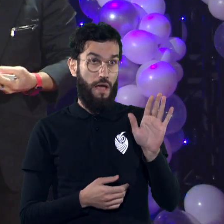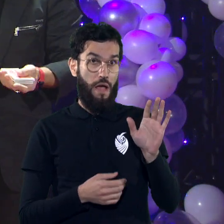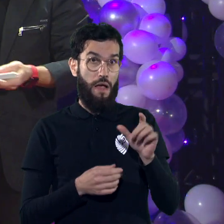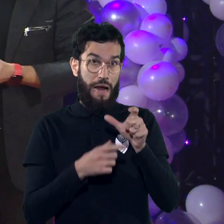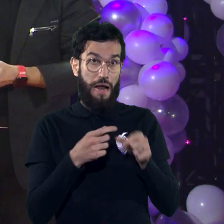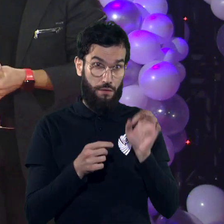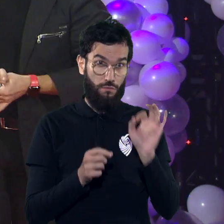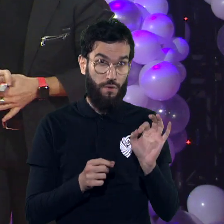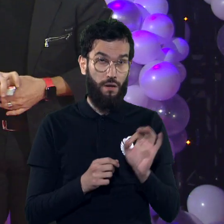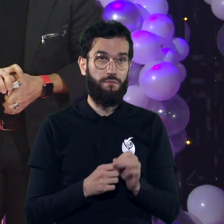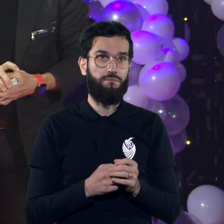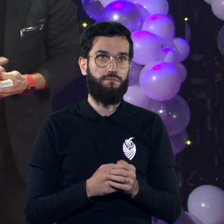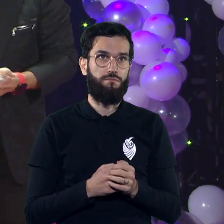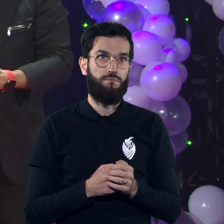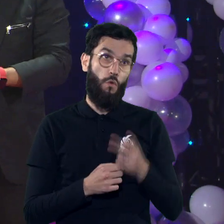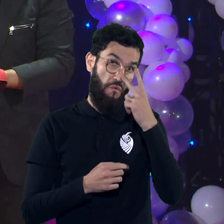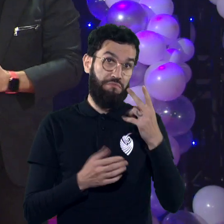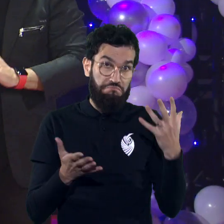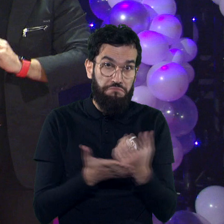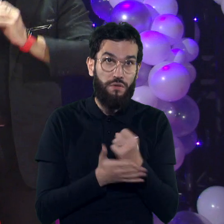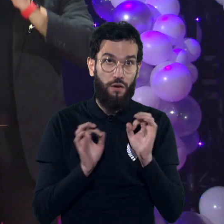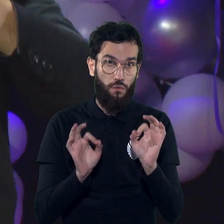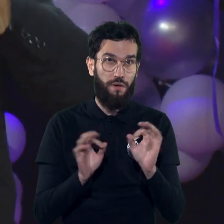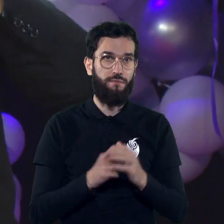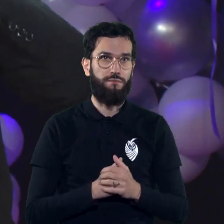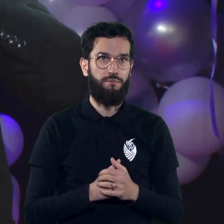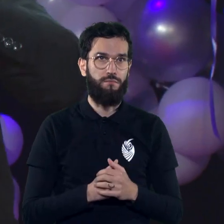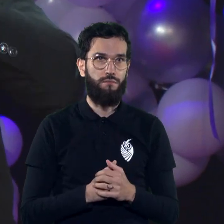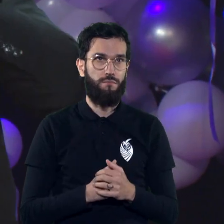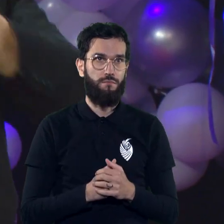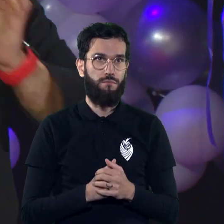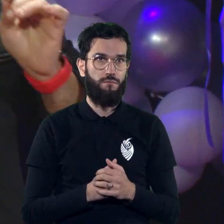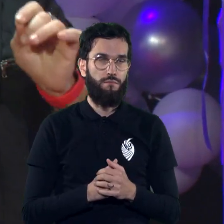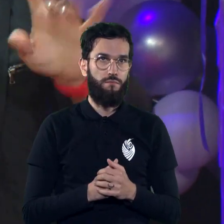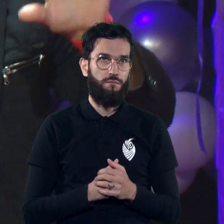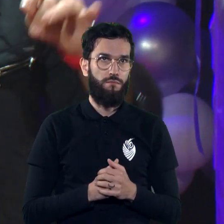Okay. Tak to som veľmi zvedavý. Potom bude zistiť, či tá, čo som našiel, či je tá správna. Takže.